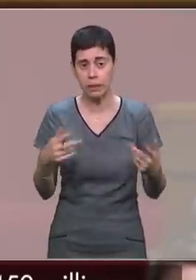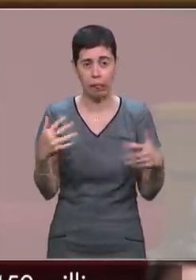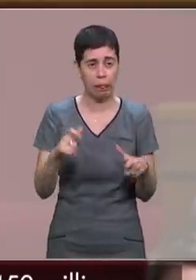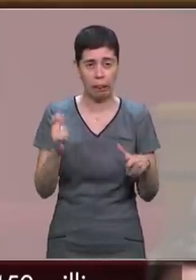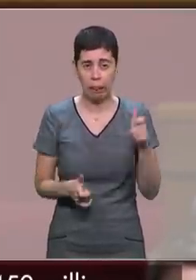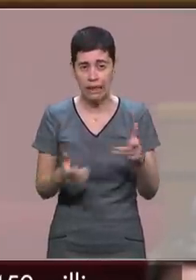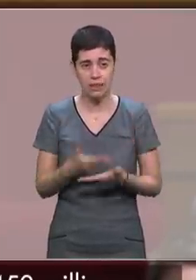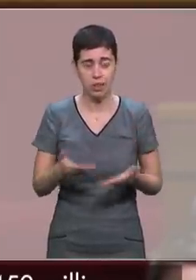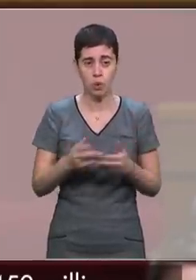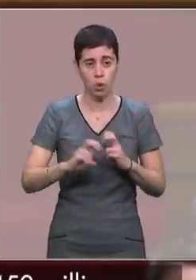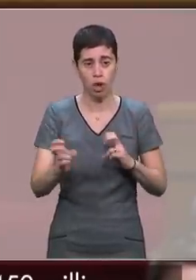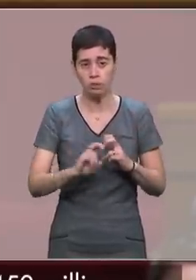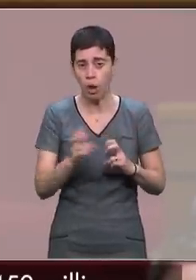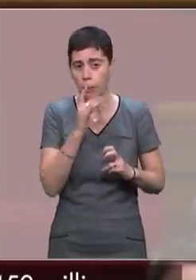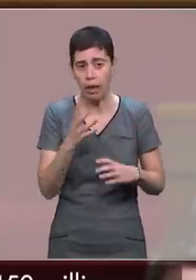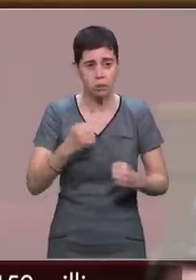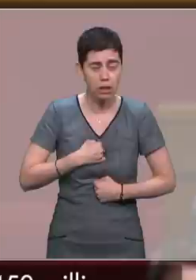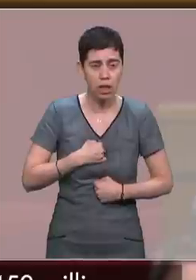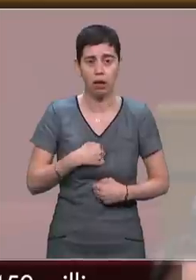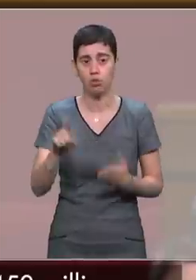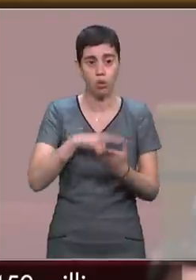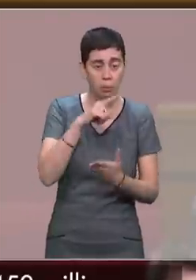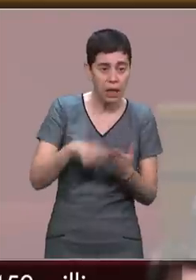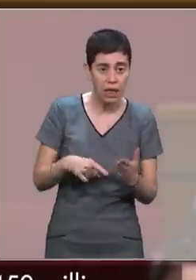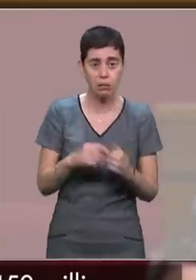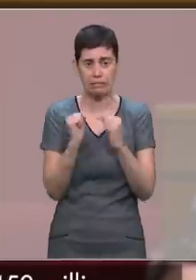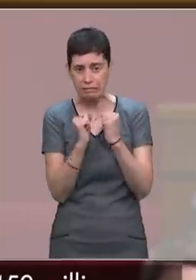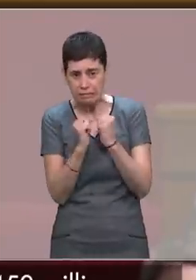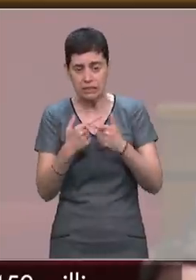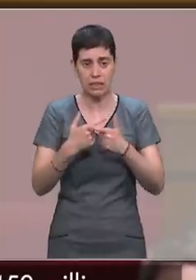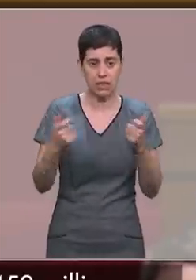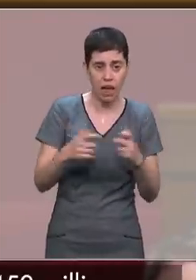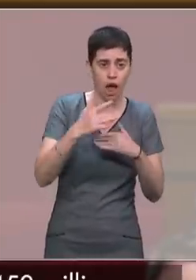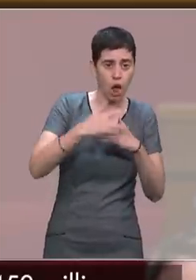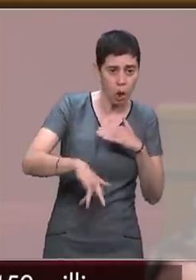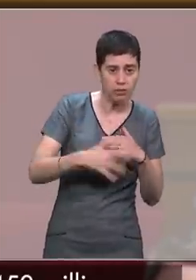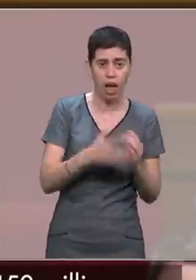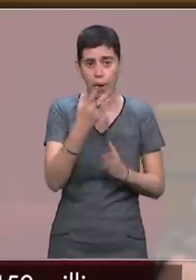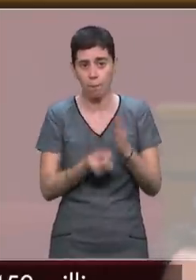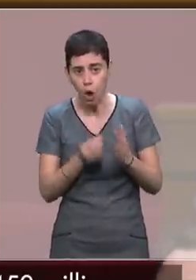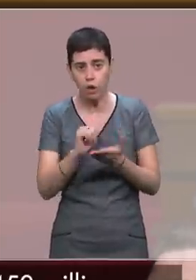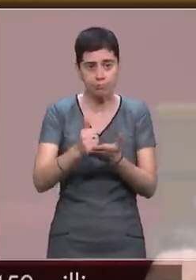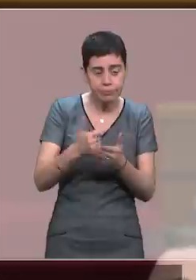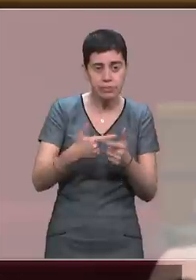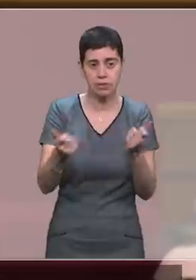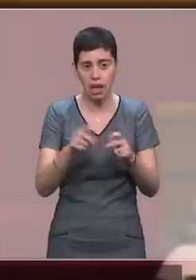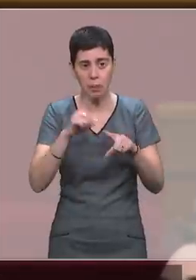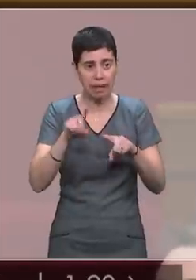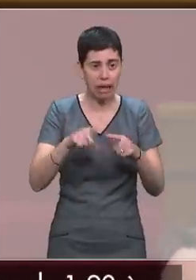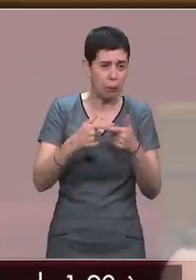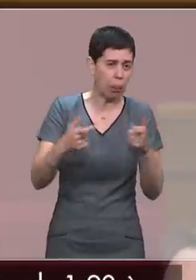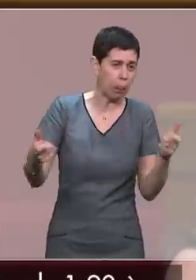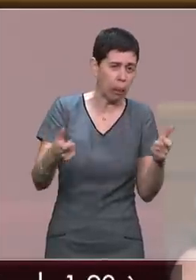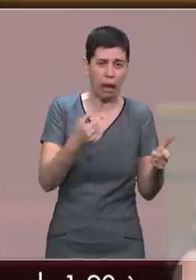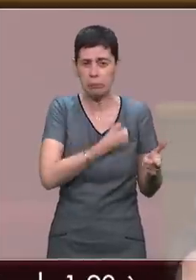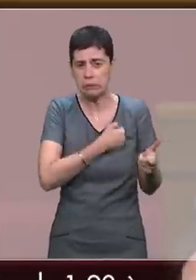sont insupportables. Trains supprimés, trains surchargés, trains retardés, pénurie de conducteurs, matériel défectueux et j'en